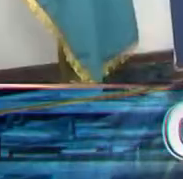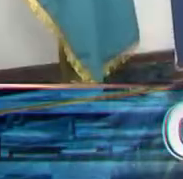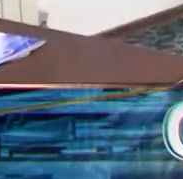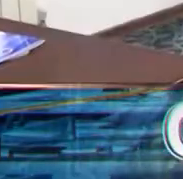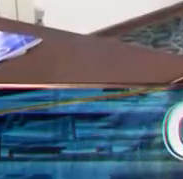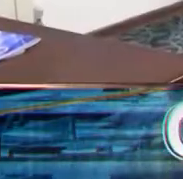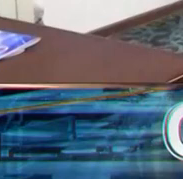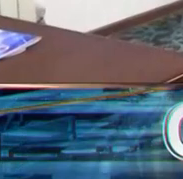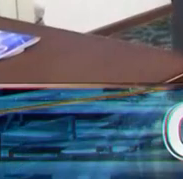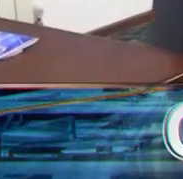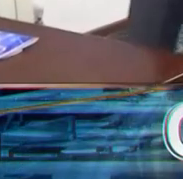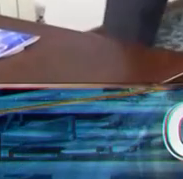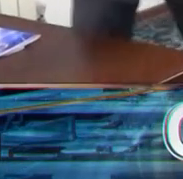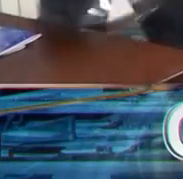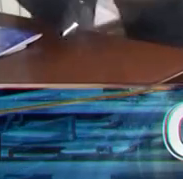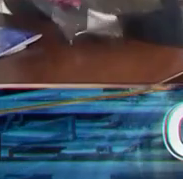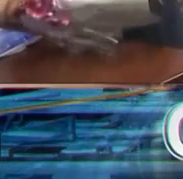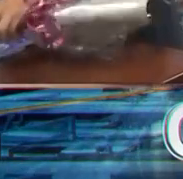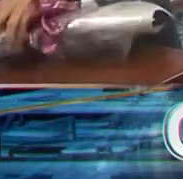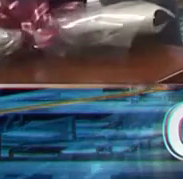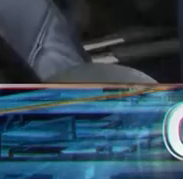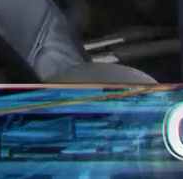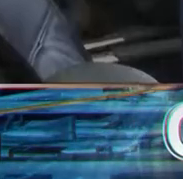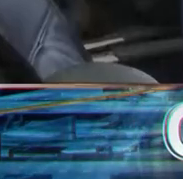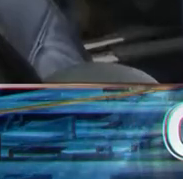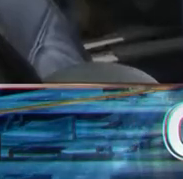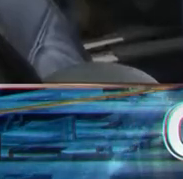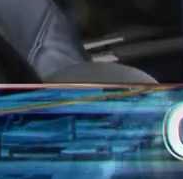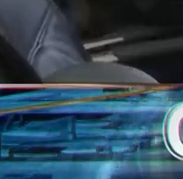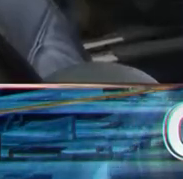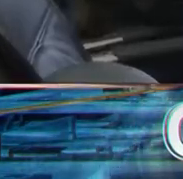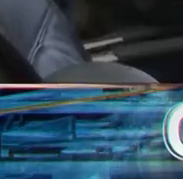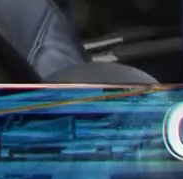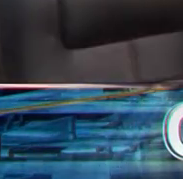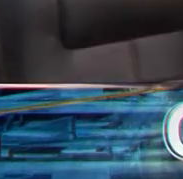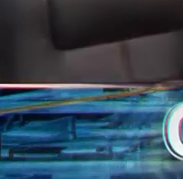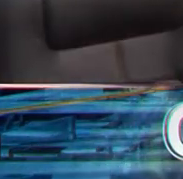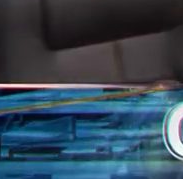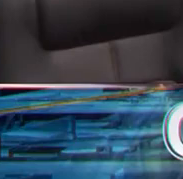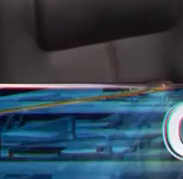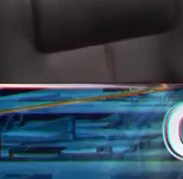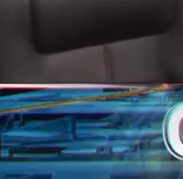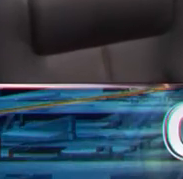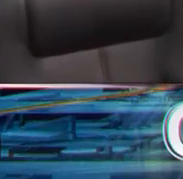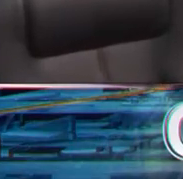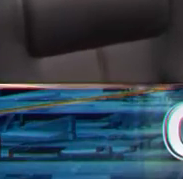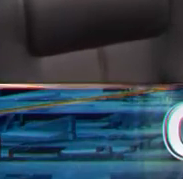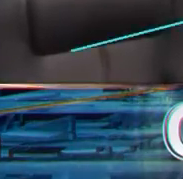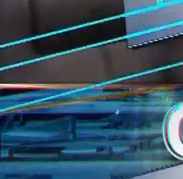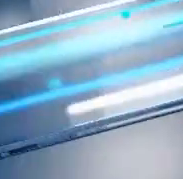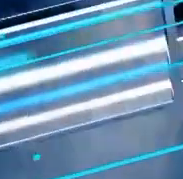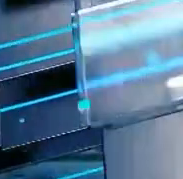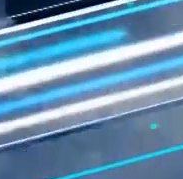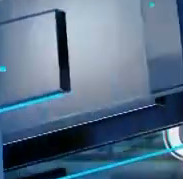От перемены мест слагаемых может измениться результат. Новые кадровые назначения произошли в ряде учреждений области.